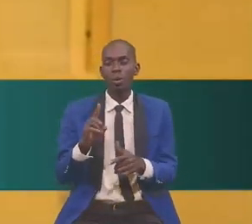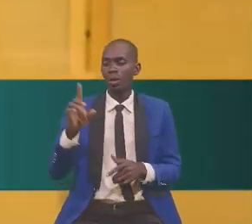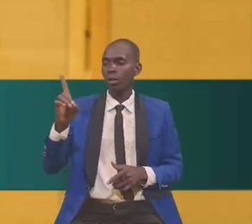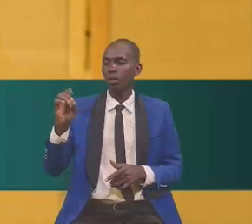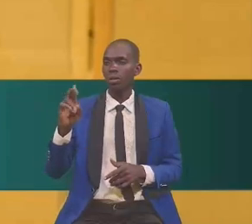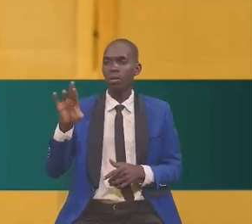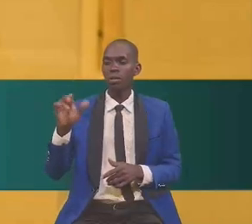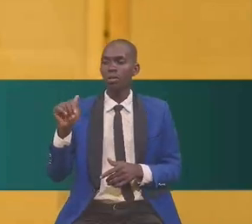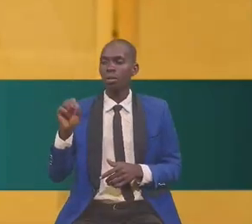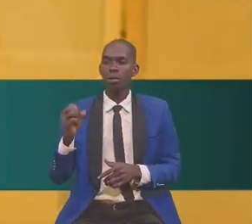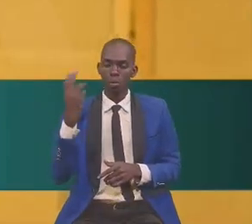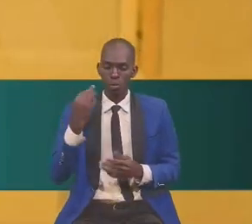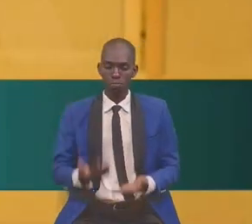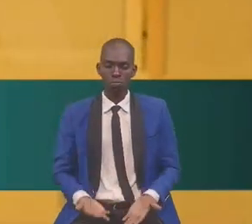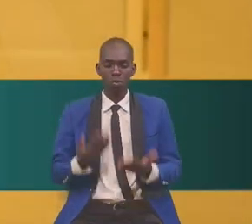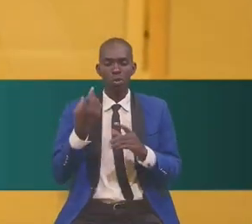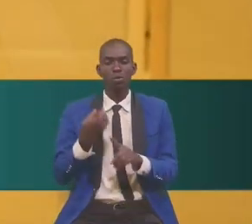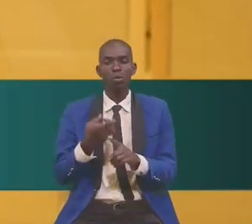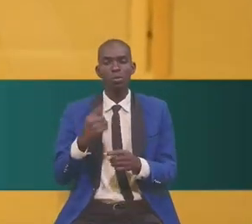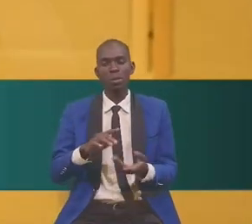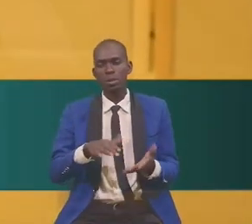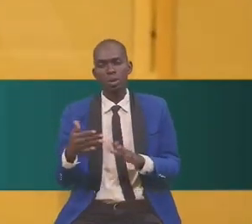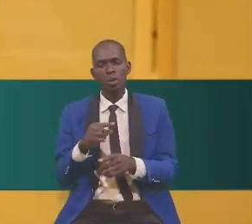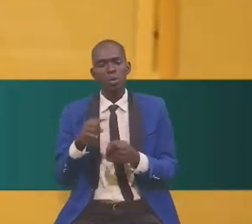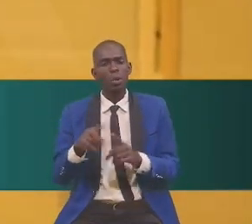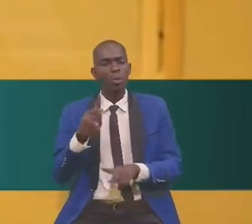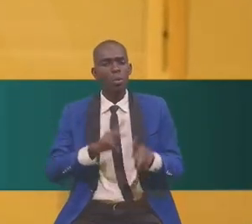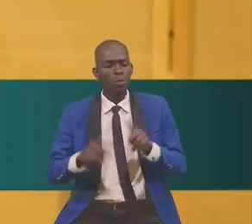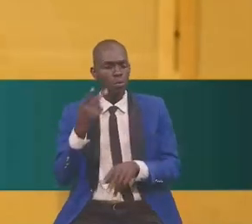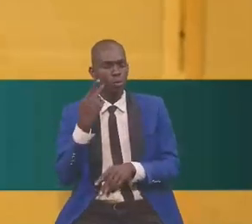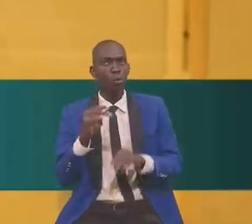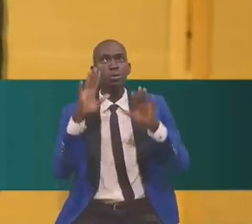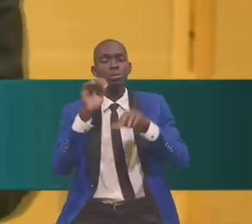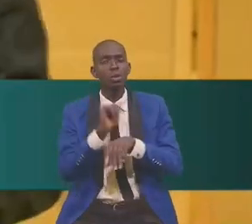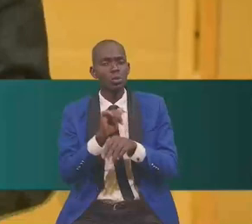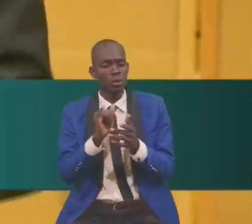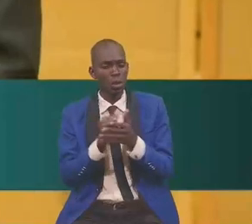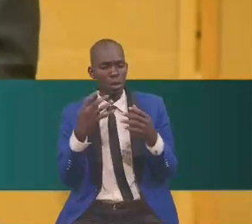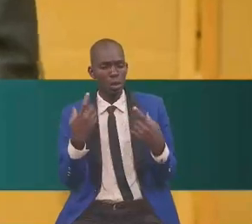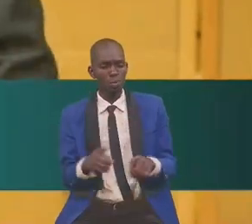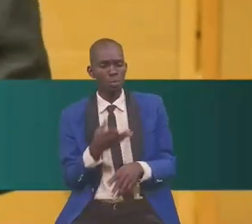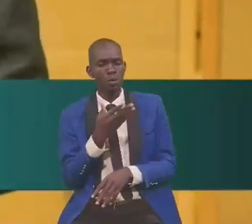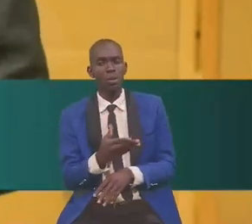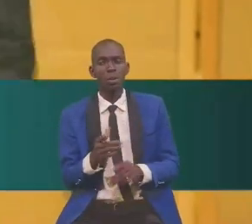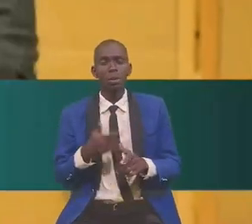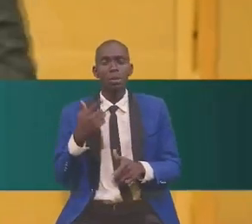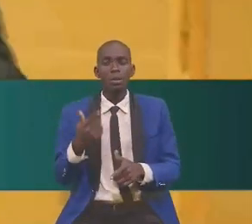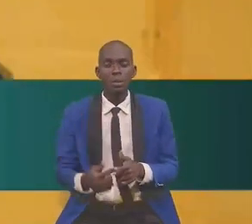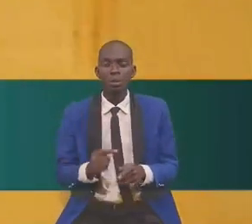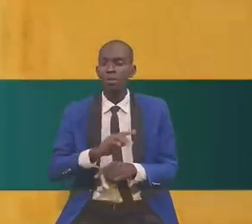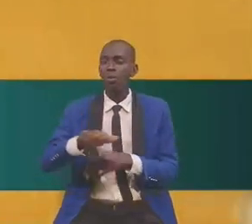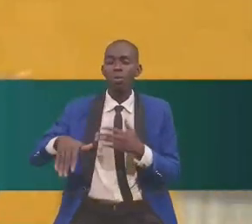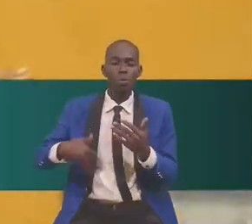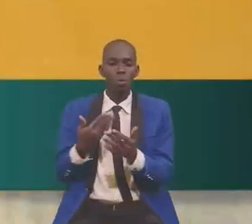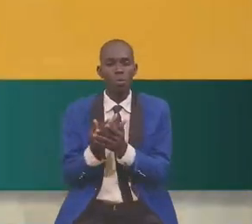marche. Quand les gens ont vu les miracles qui ont eu lieu, ils ont dit que toute la ville est venue au Seigneur. Ce que je veux